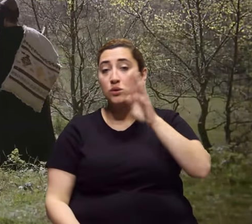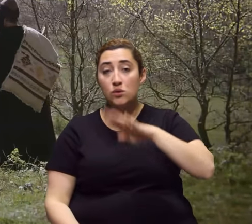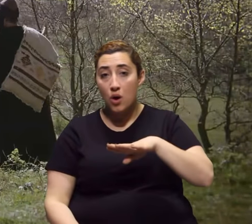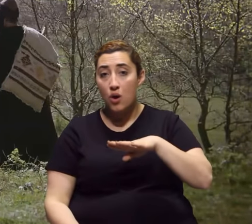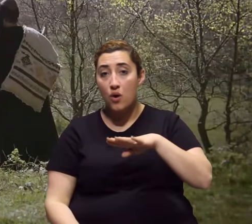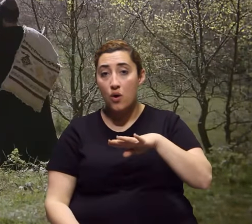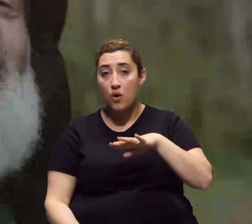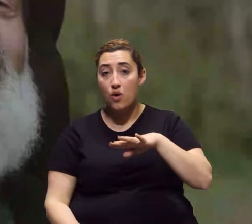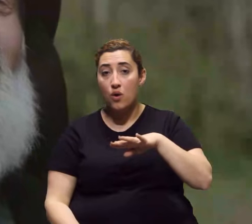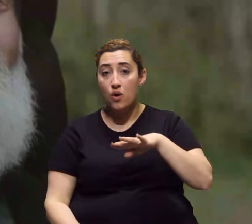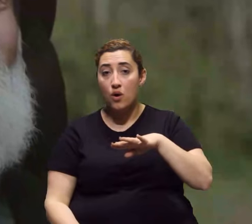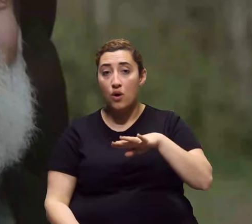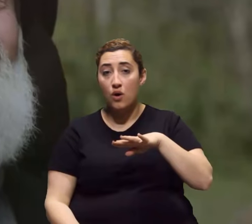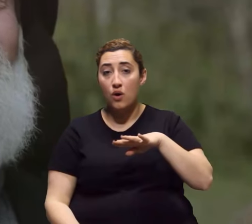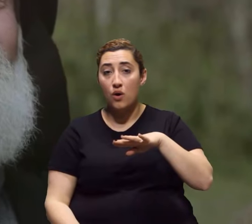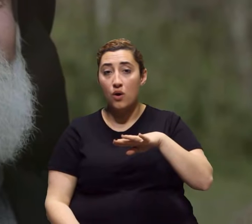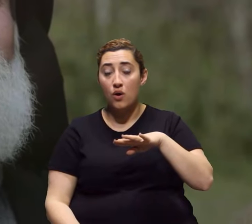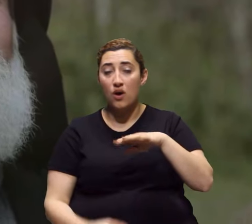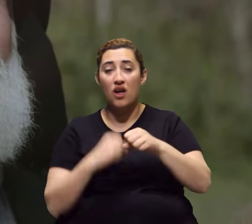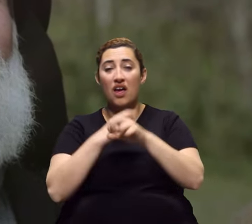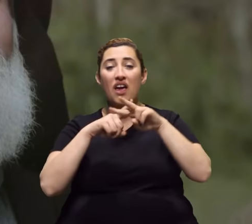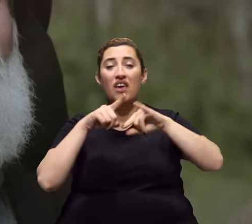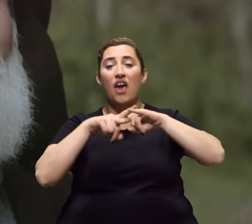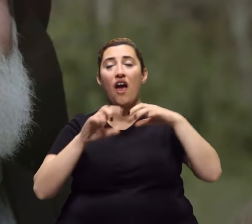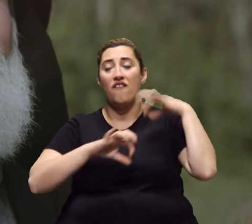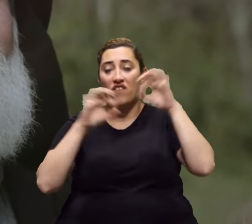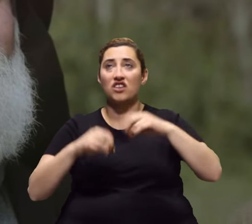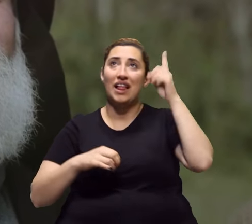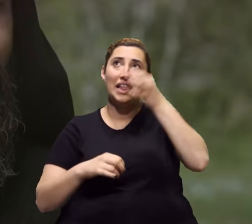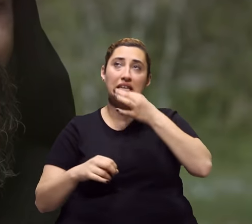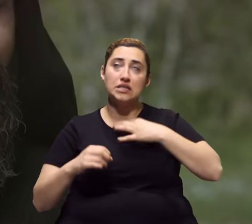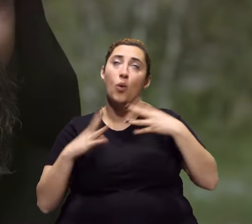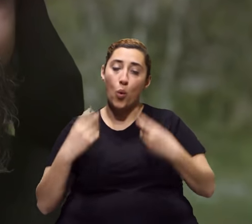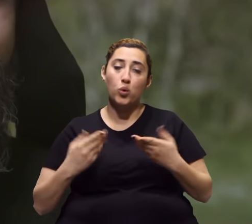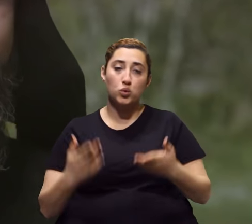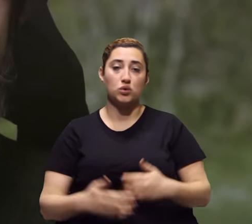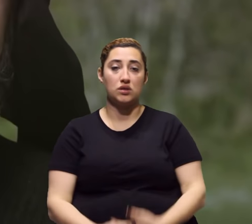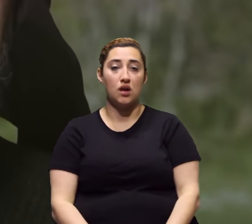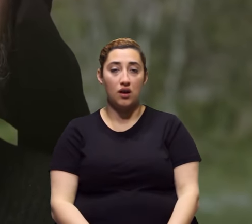oradan da Gah'a varırız Allah'ın izniyle.